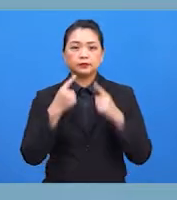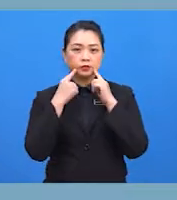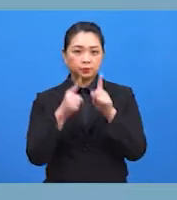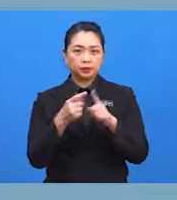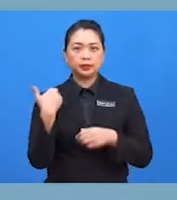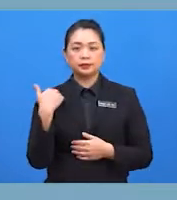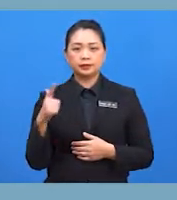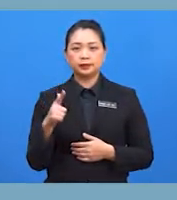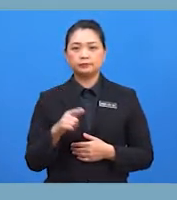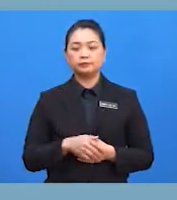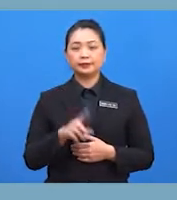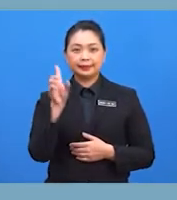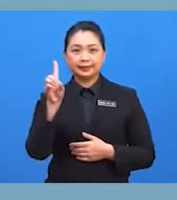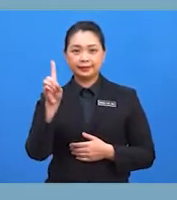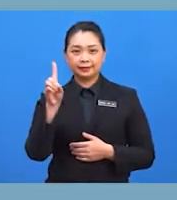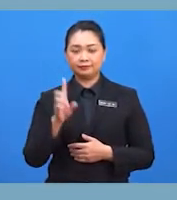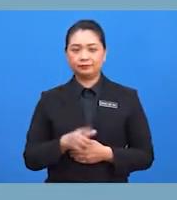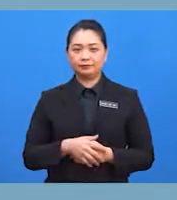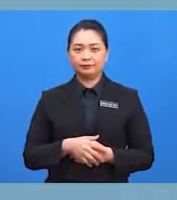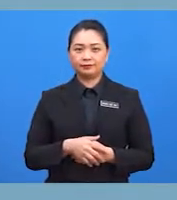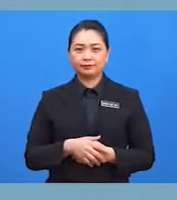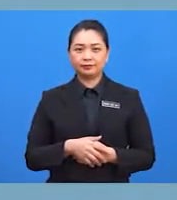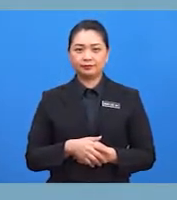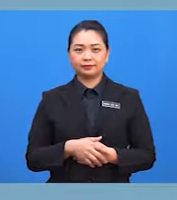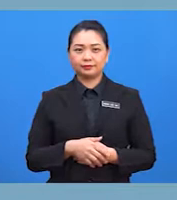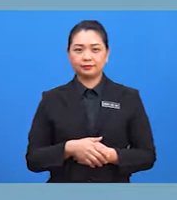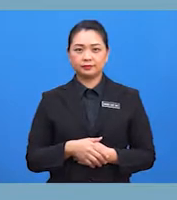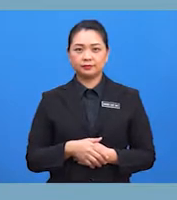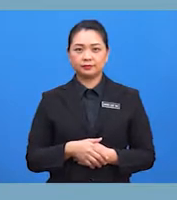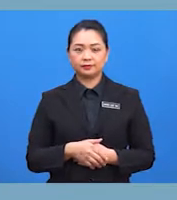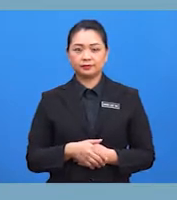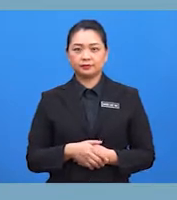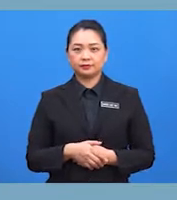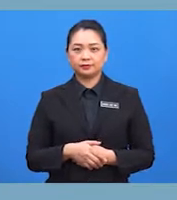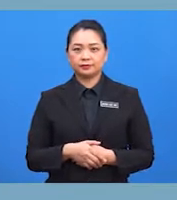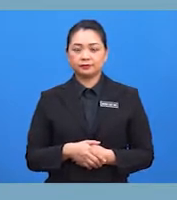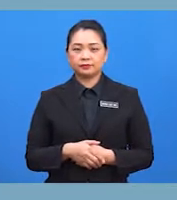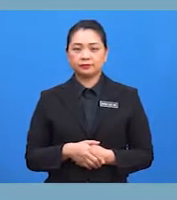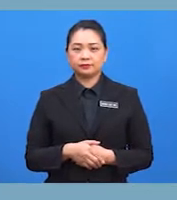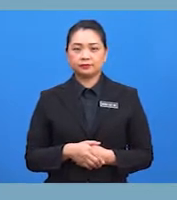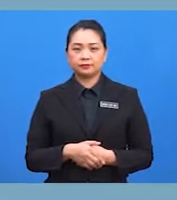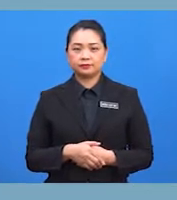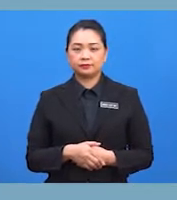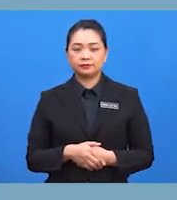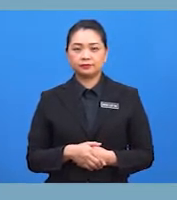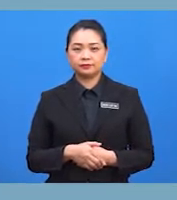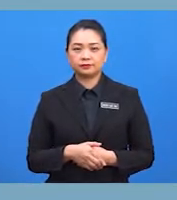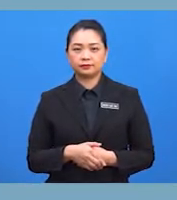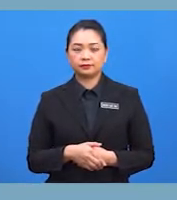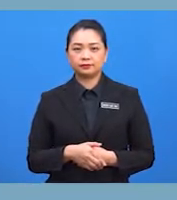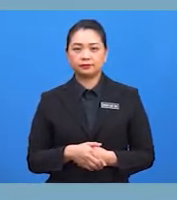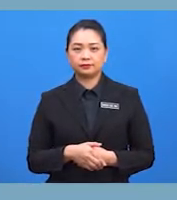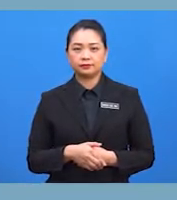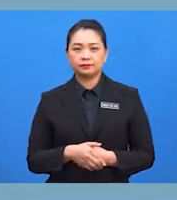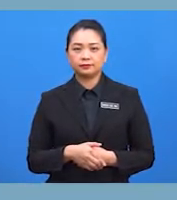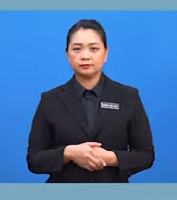Jawapannya adalah ya, benar, D, iaitu jurang keluaran negara. Ia juga disebut sebagai jurang